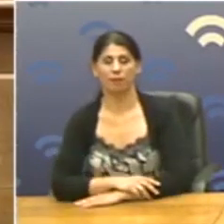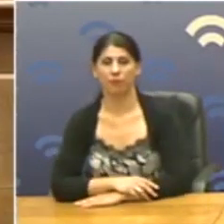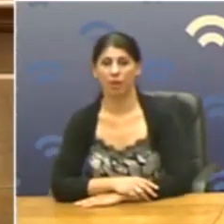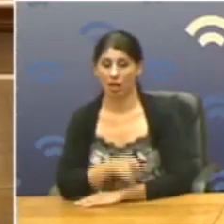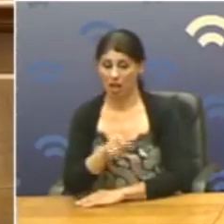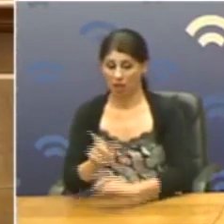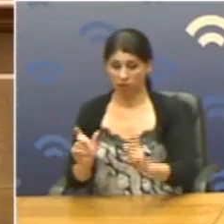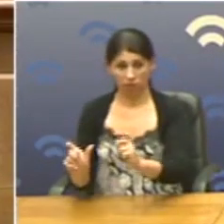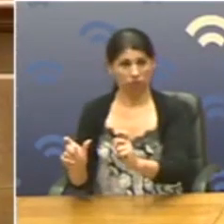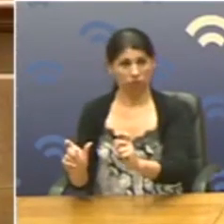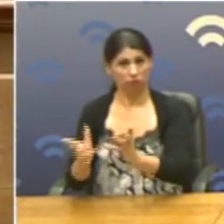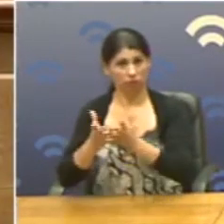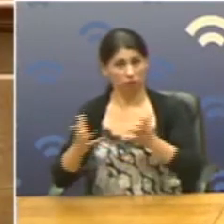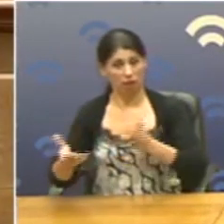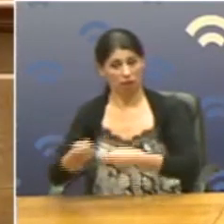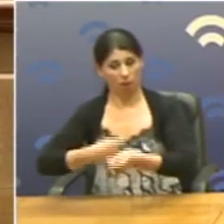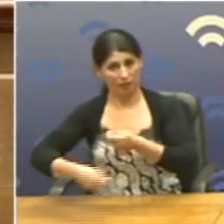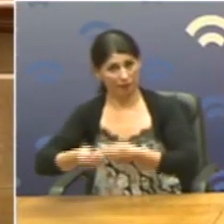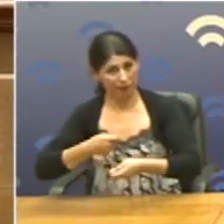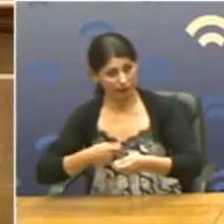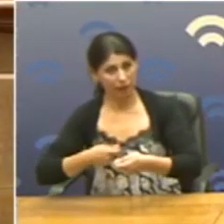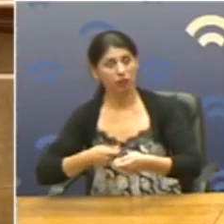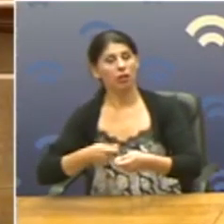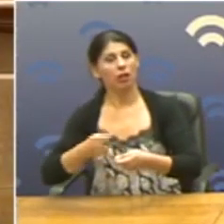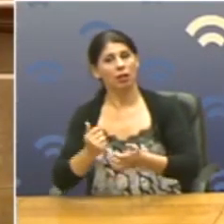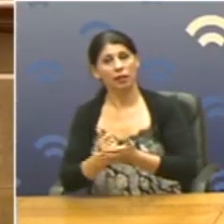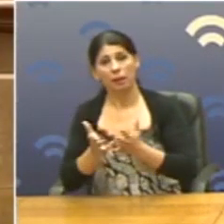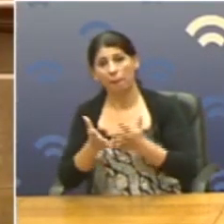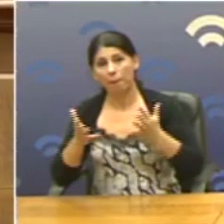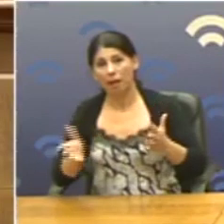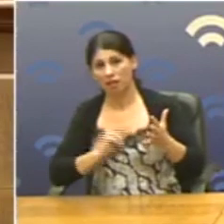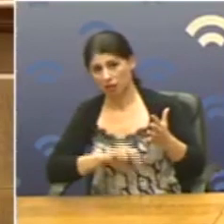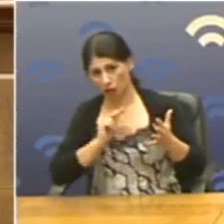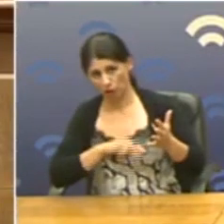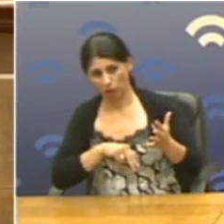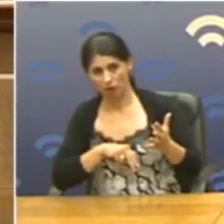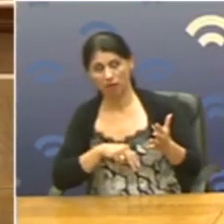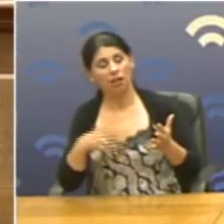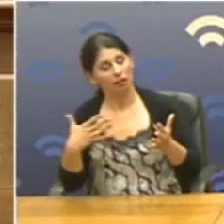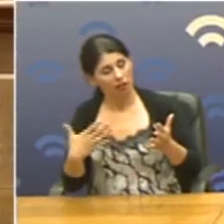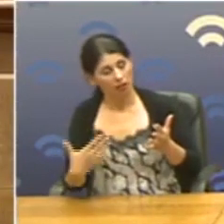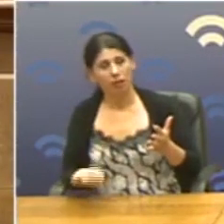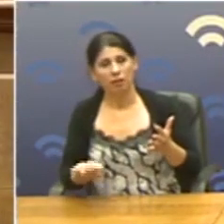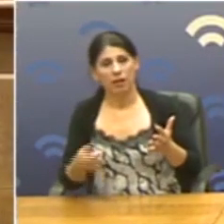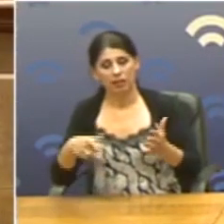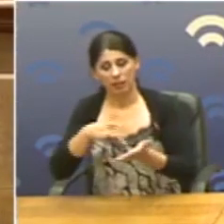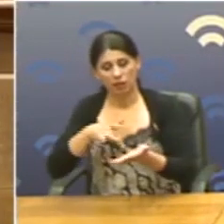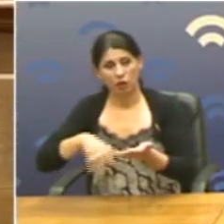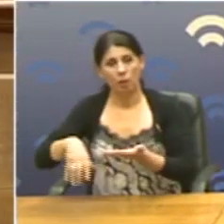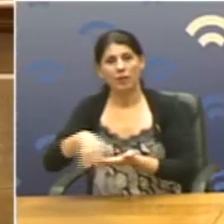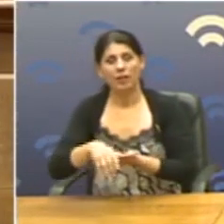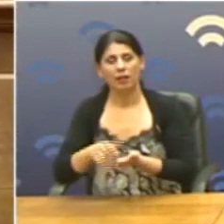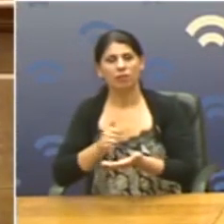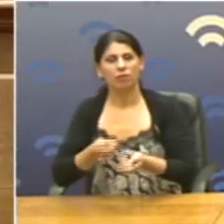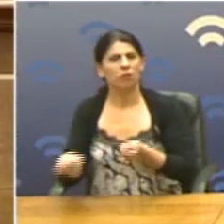βέβαια για τους μεγάλους επιχειρηματίες και την μέγιστη κερδοφορία τους υπάρχει και στα τοπικά